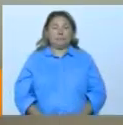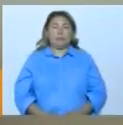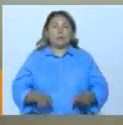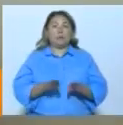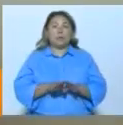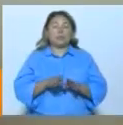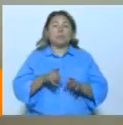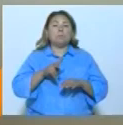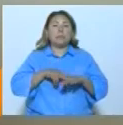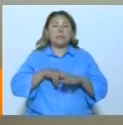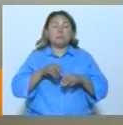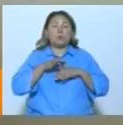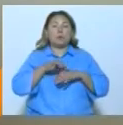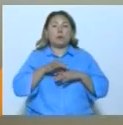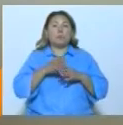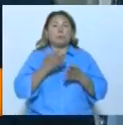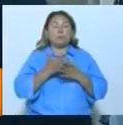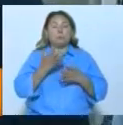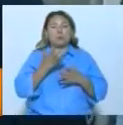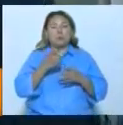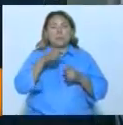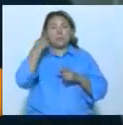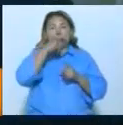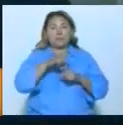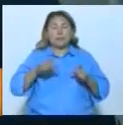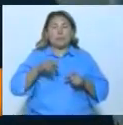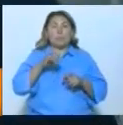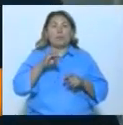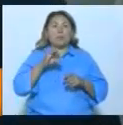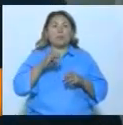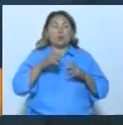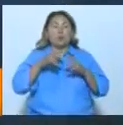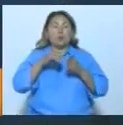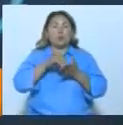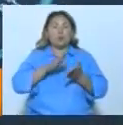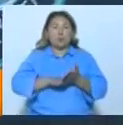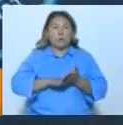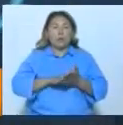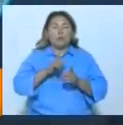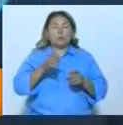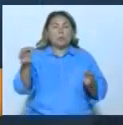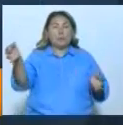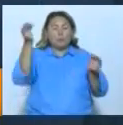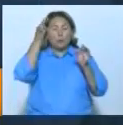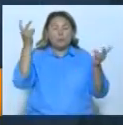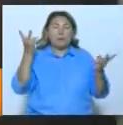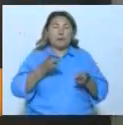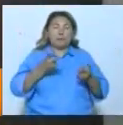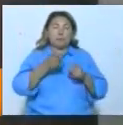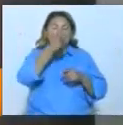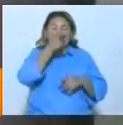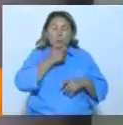Также стражи порядка проверили около 500 лиц, состоящих на профилактическом учете. Гражданам в очередной раз напомнили о необходимости